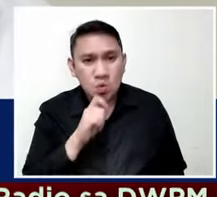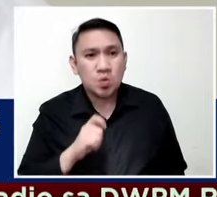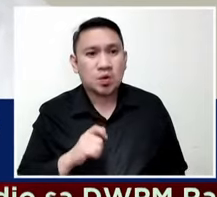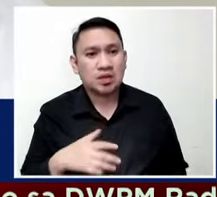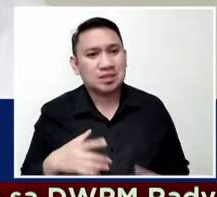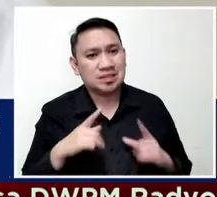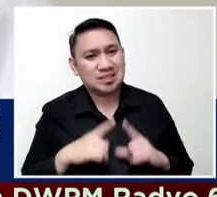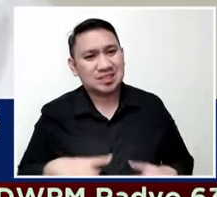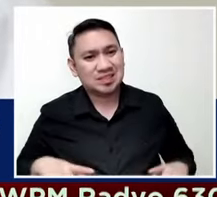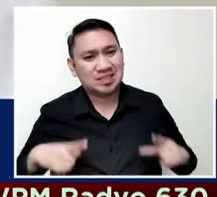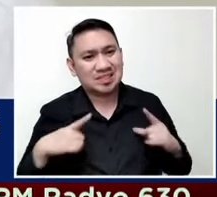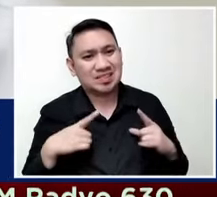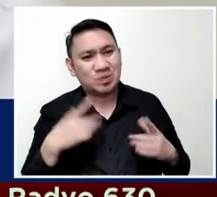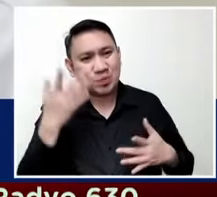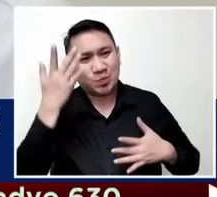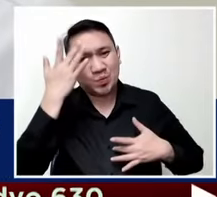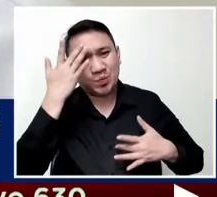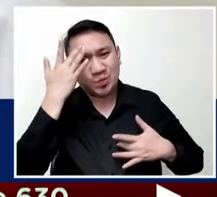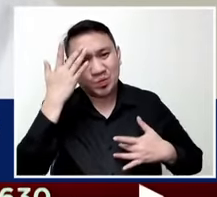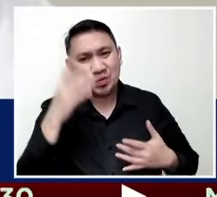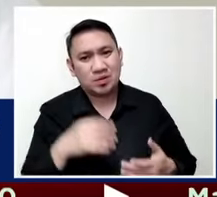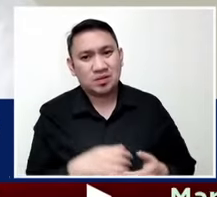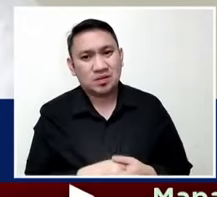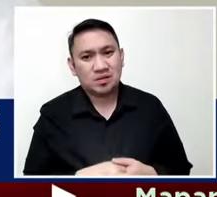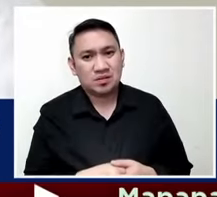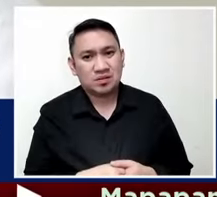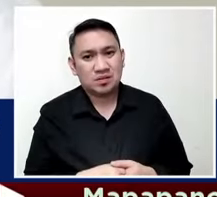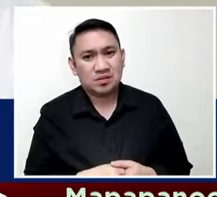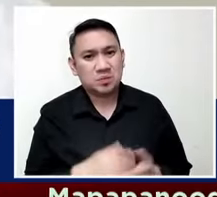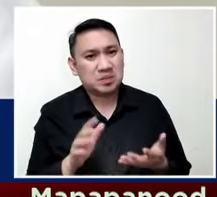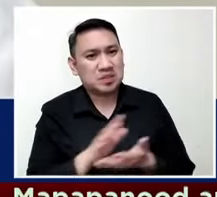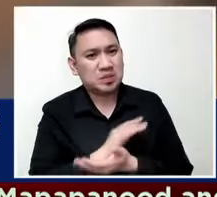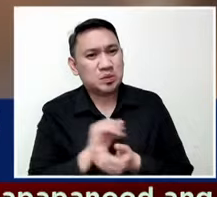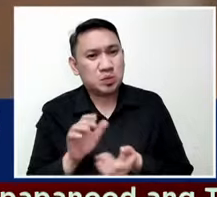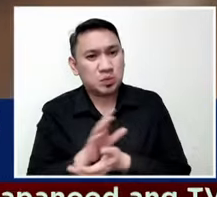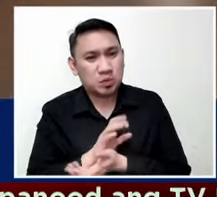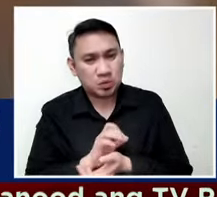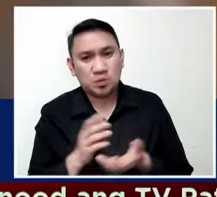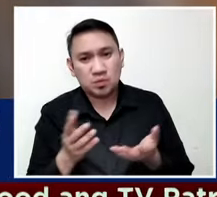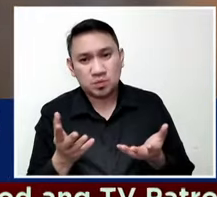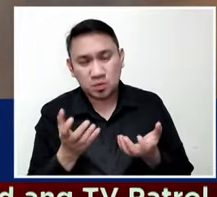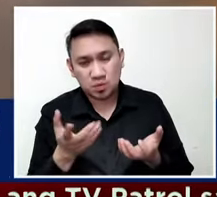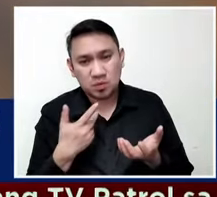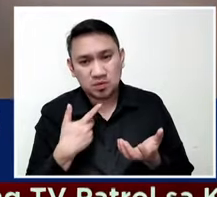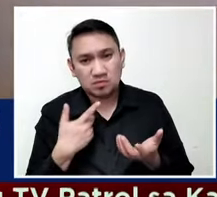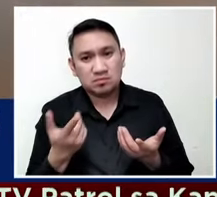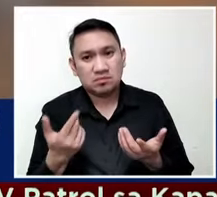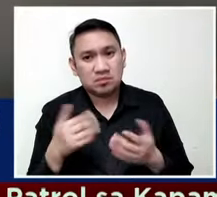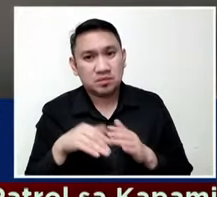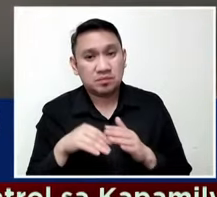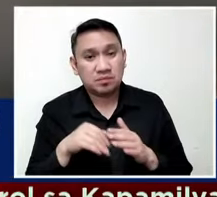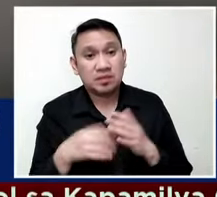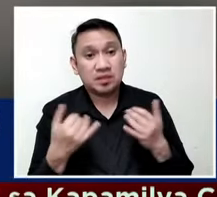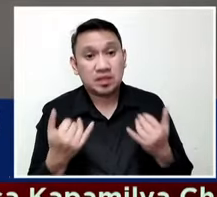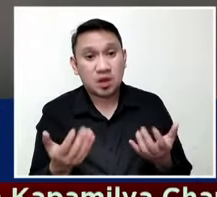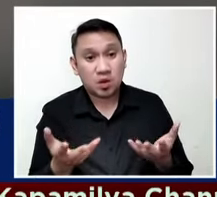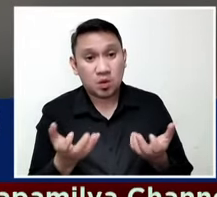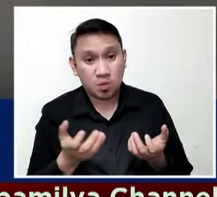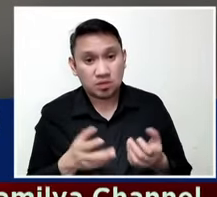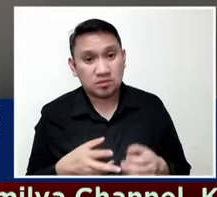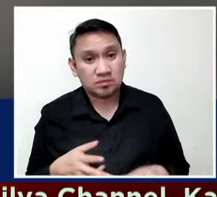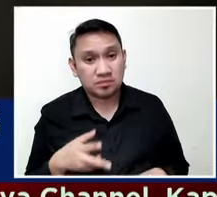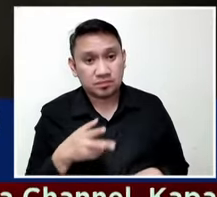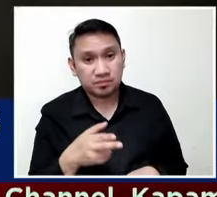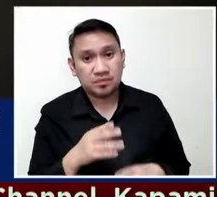nila, damage na. Sila ang gumagamot, so they want more action from me. Sabi ng DepEd, pinuputol nila ang ika nga